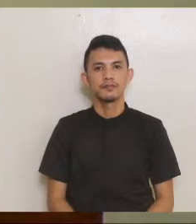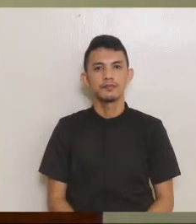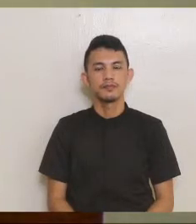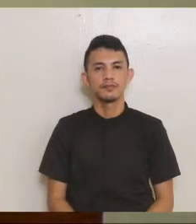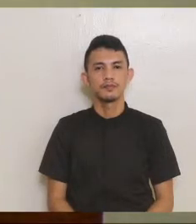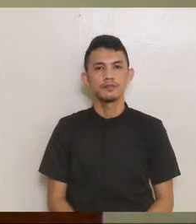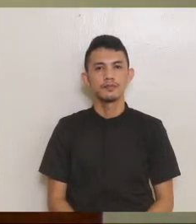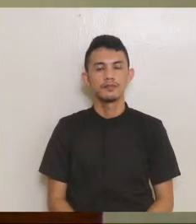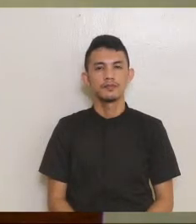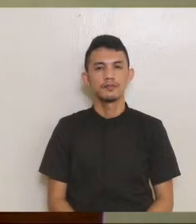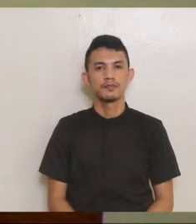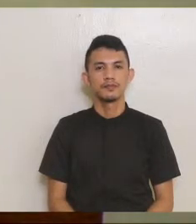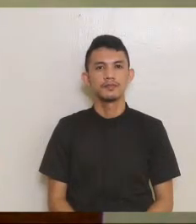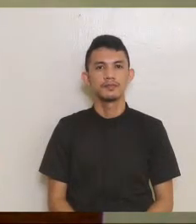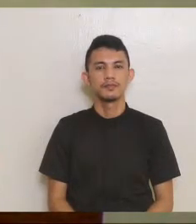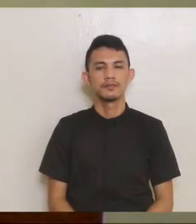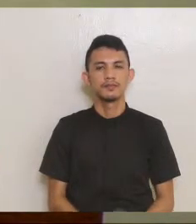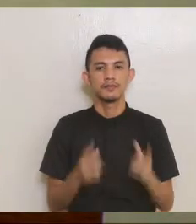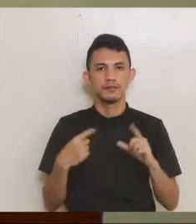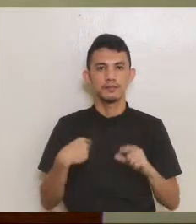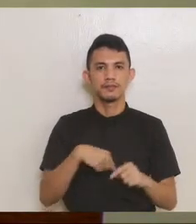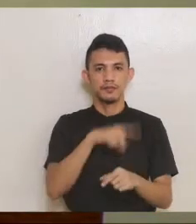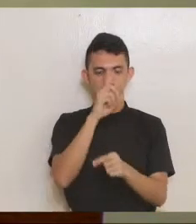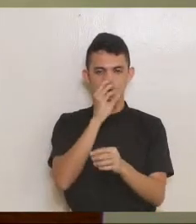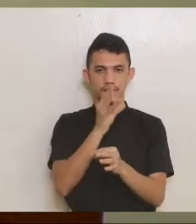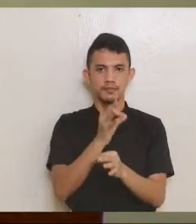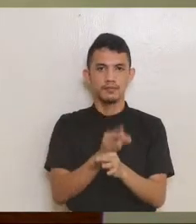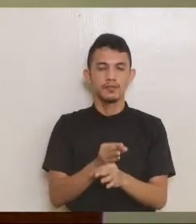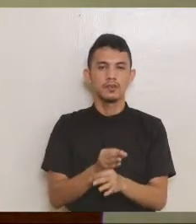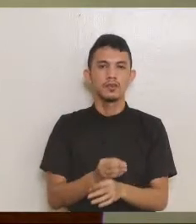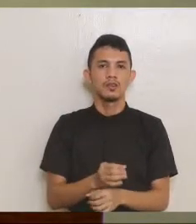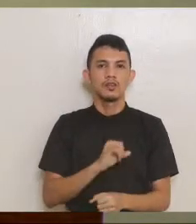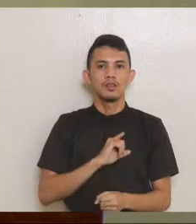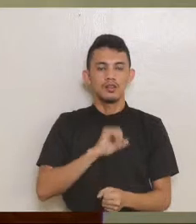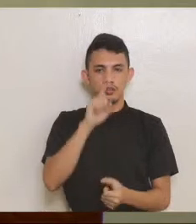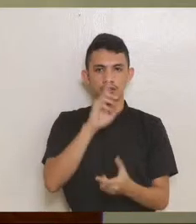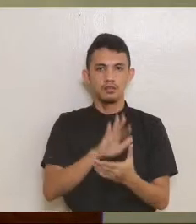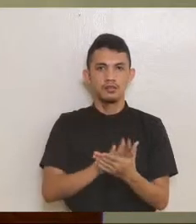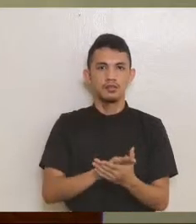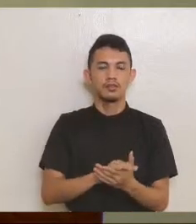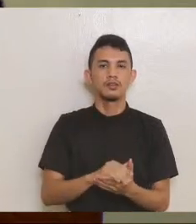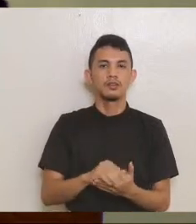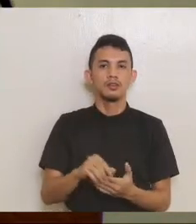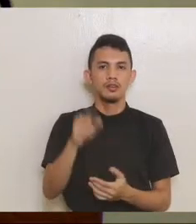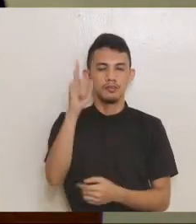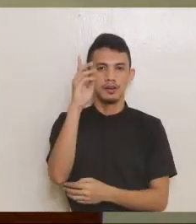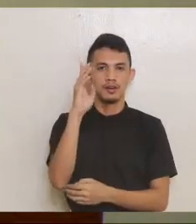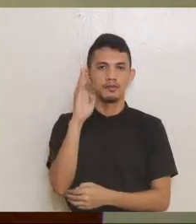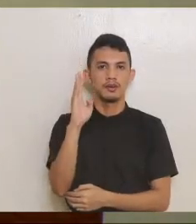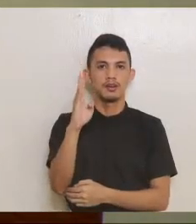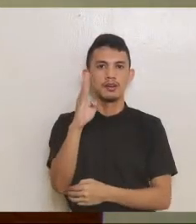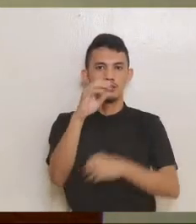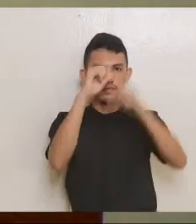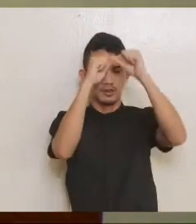Ato karong lituko ng atong pagtuo, kitang tanan, nagatuo ako sa Dios, nga